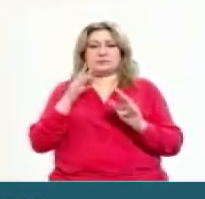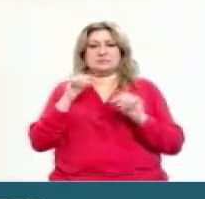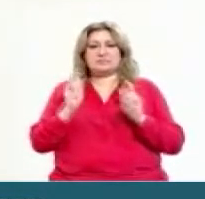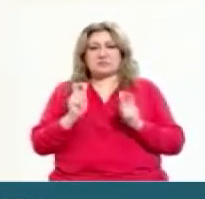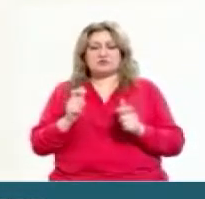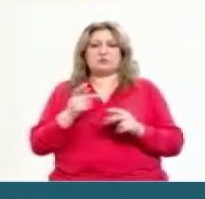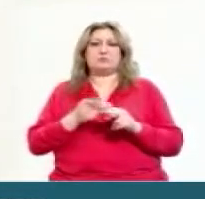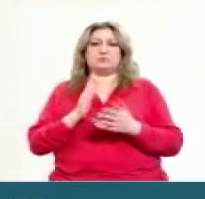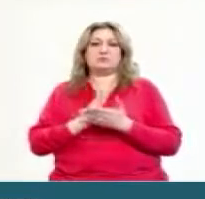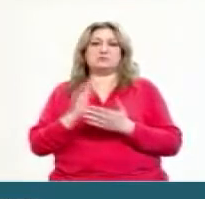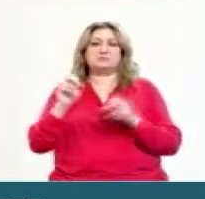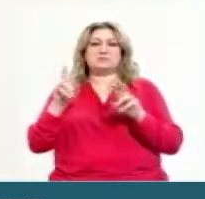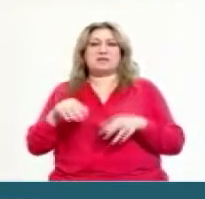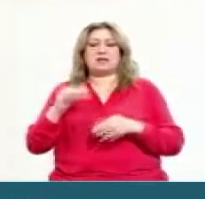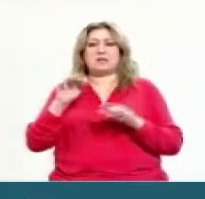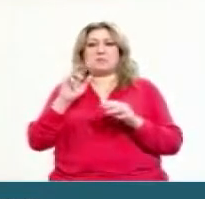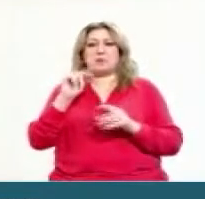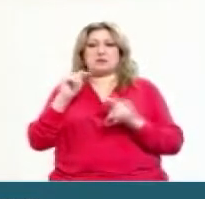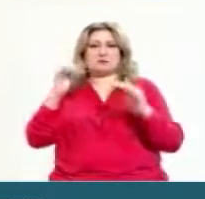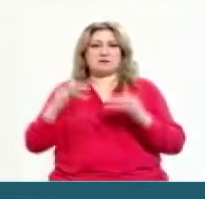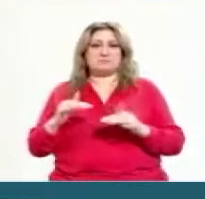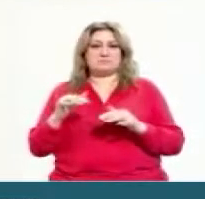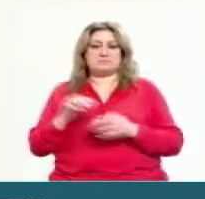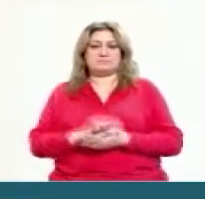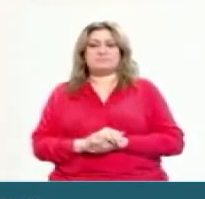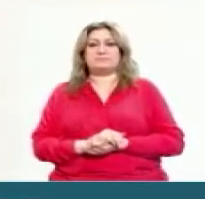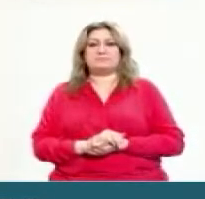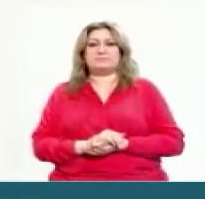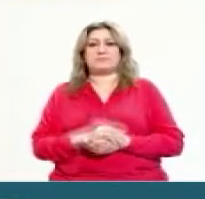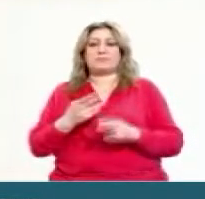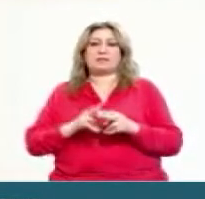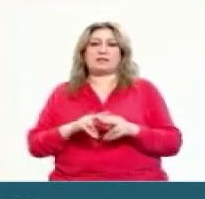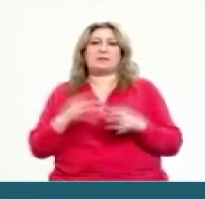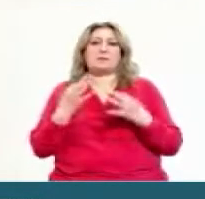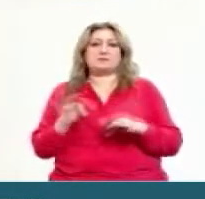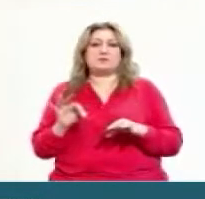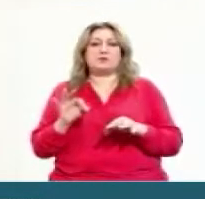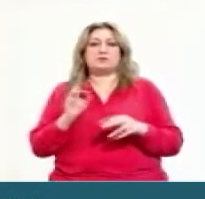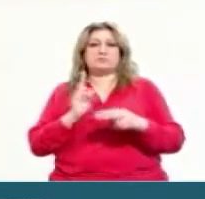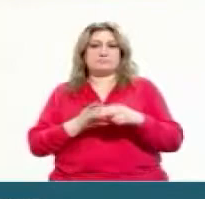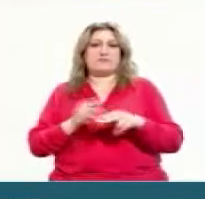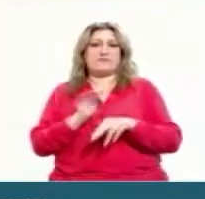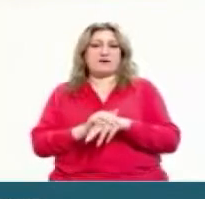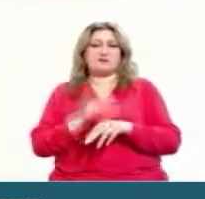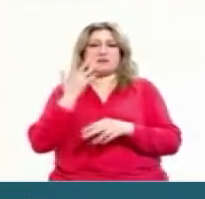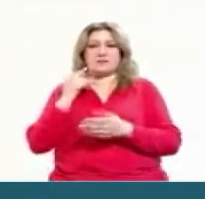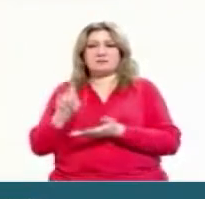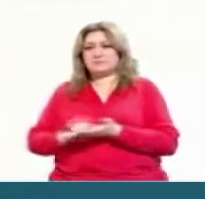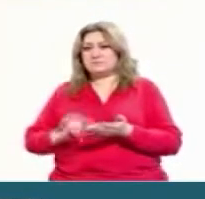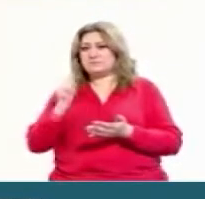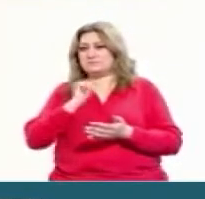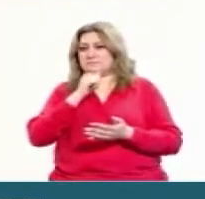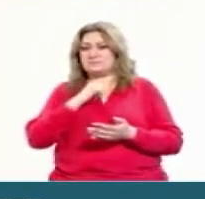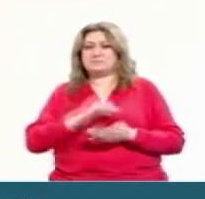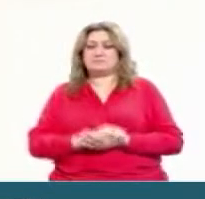жақсы біледі, сол сияқты сондай жаңағы жаңашылықтарымыз бар. Одан кейін ол тақырыптарды айта кететін болсақ, ол тек қана бала